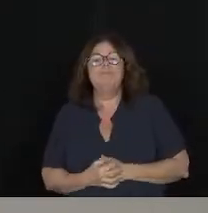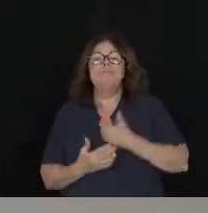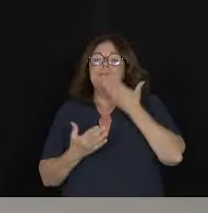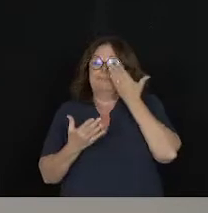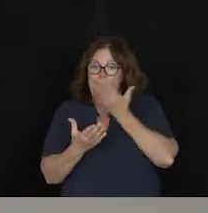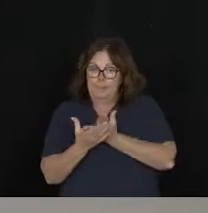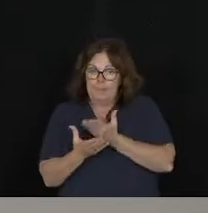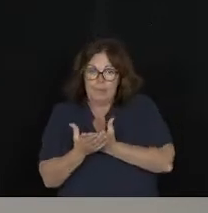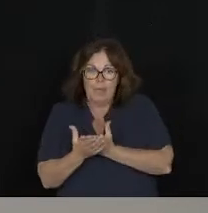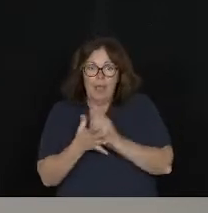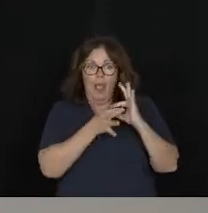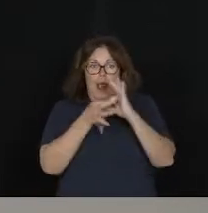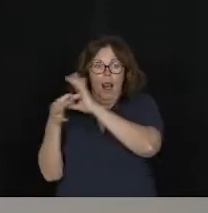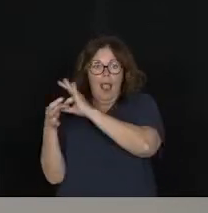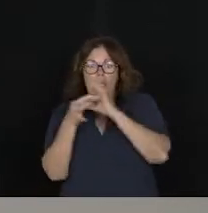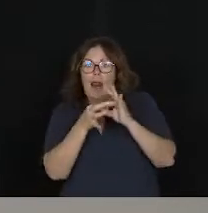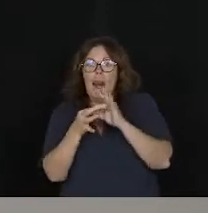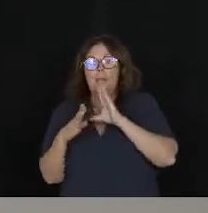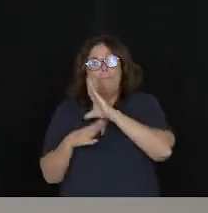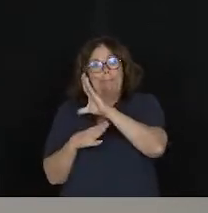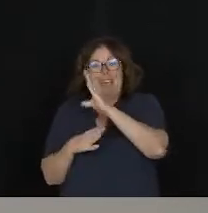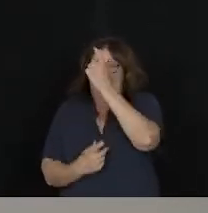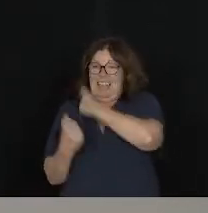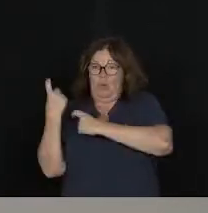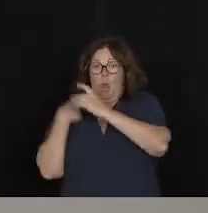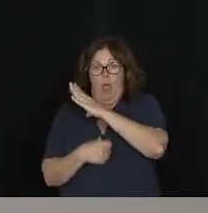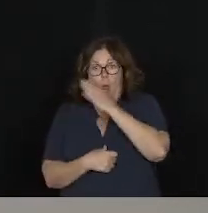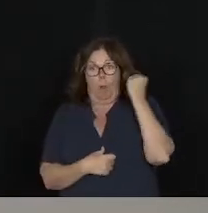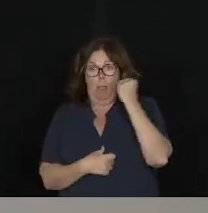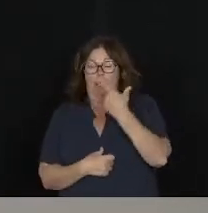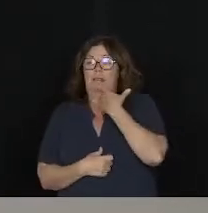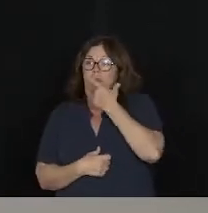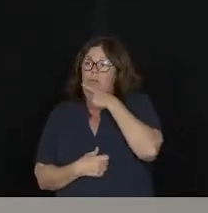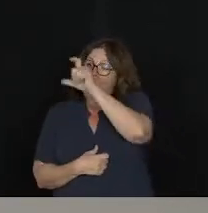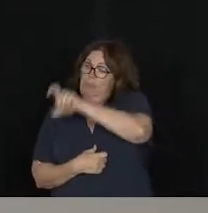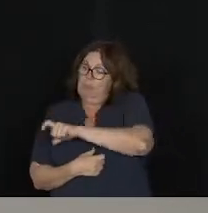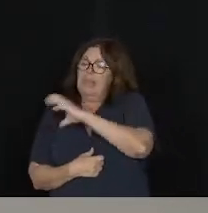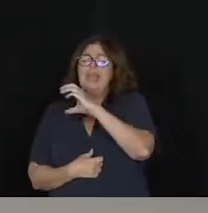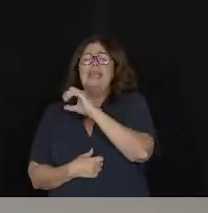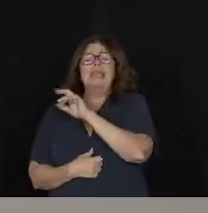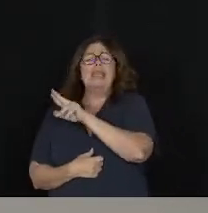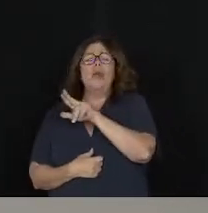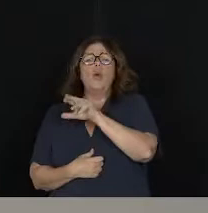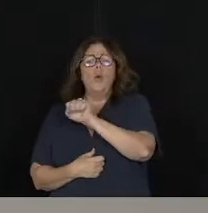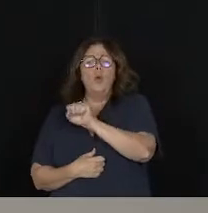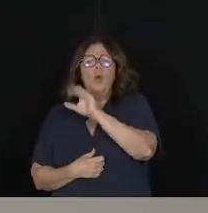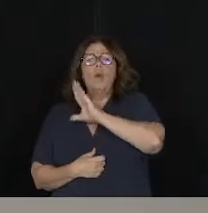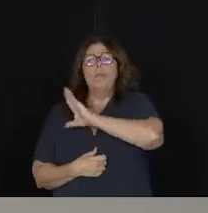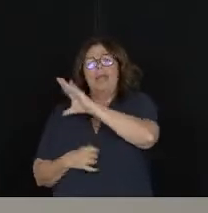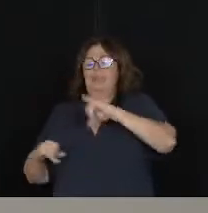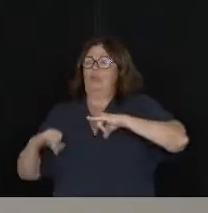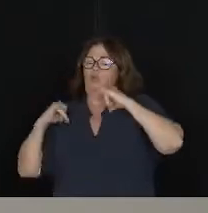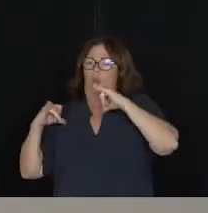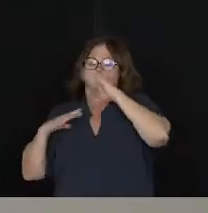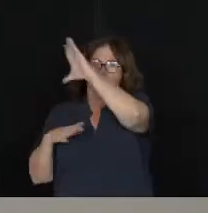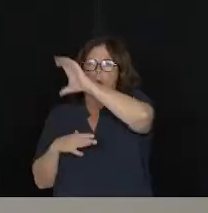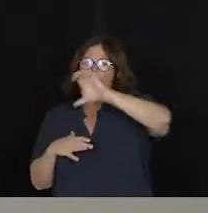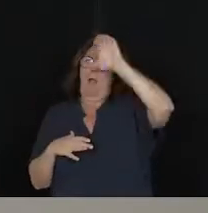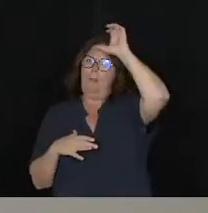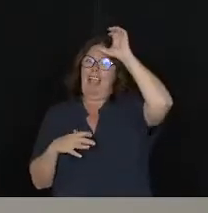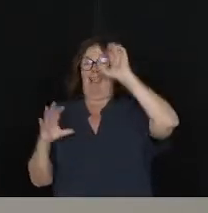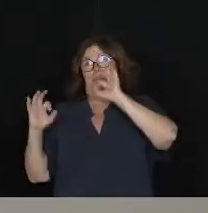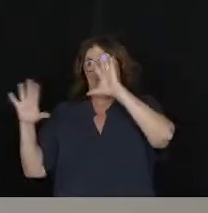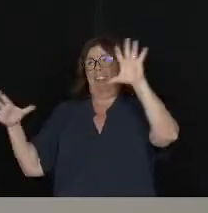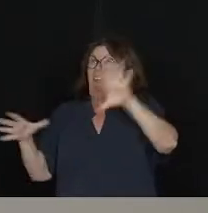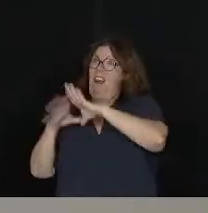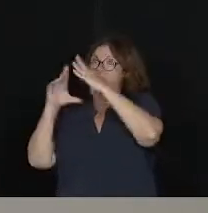lit l'ensemble de l'histoire de l'humanité. C'est-à-dire que Cyrus le Jeune, hein, vous savez, le grand empereur perse, eh ben, il est censé être nordique.